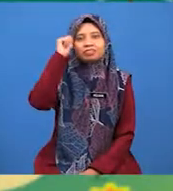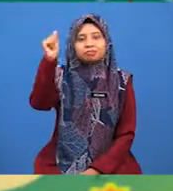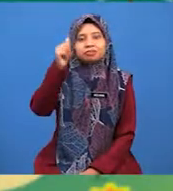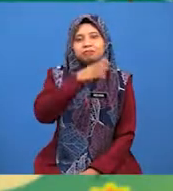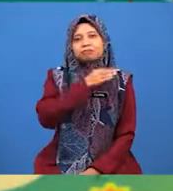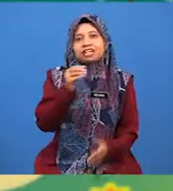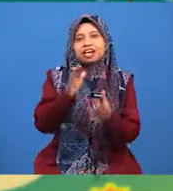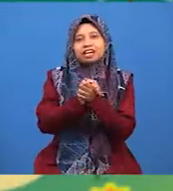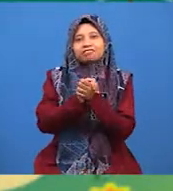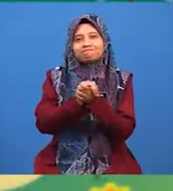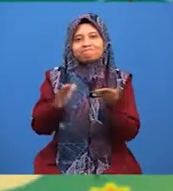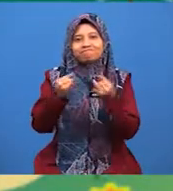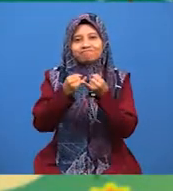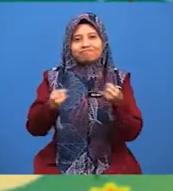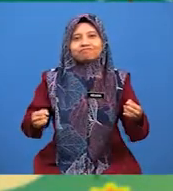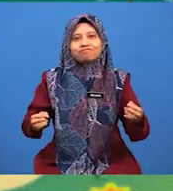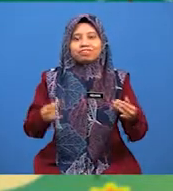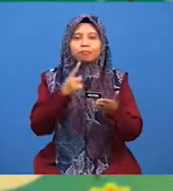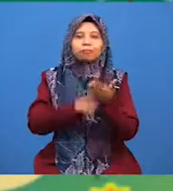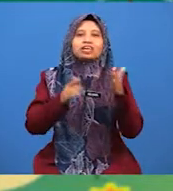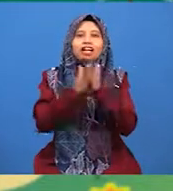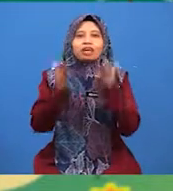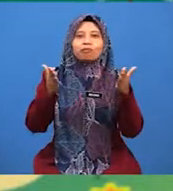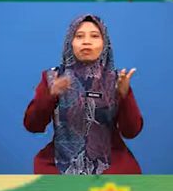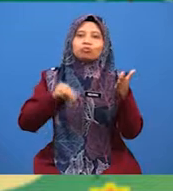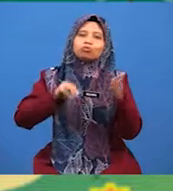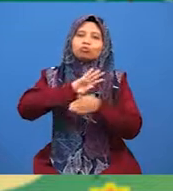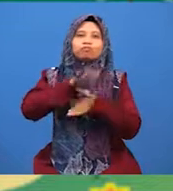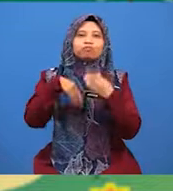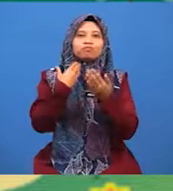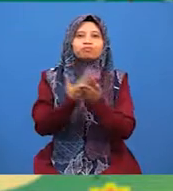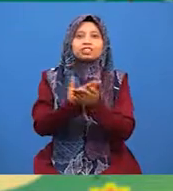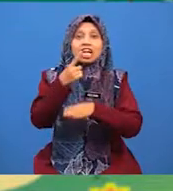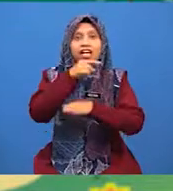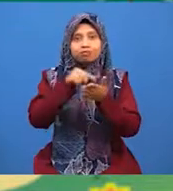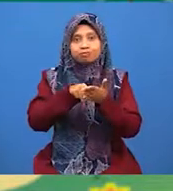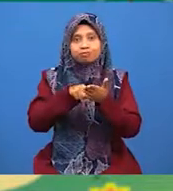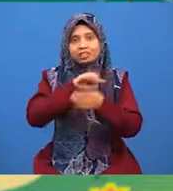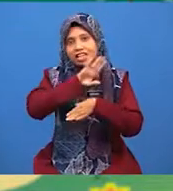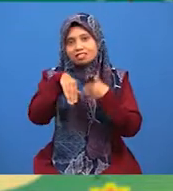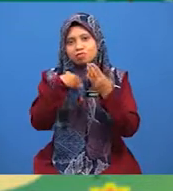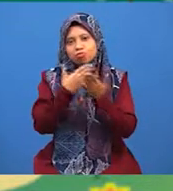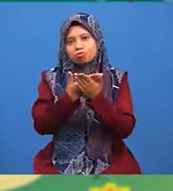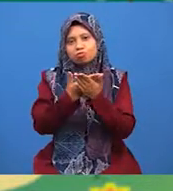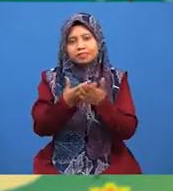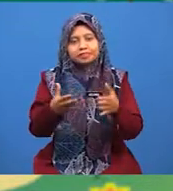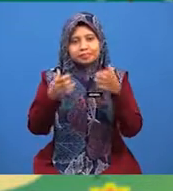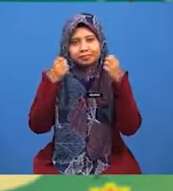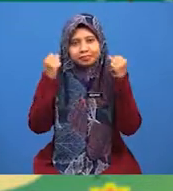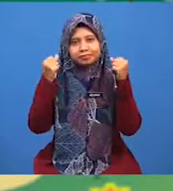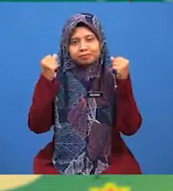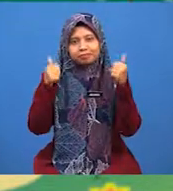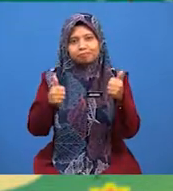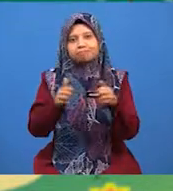Assalamualaikum dan salam sejahtera. Apa khabar murid-murid cikgu pada hari ini? Semoga sentiasa berada